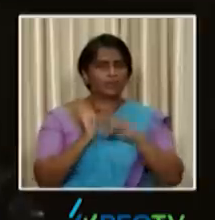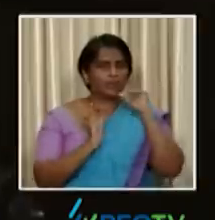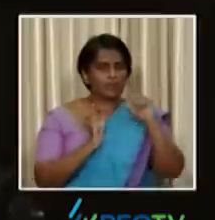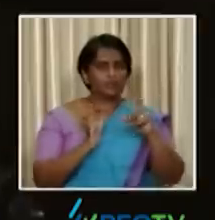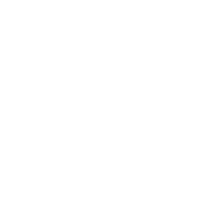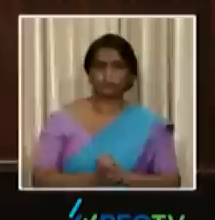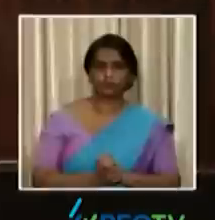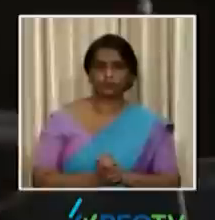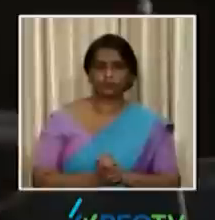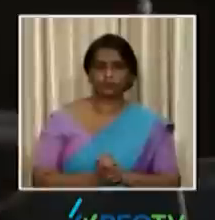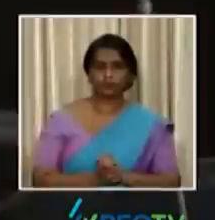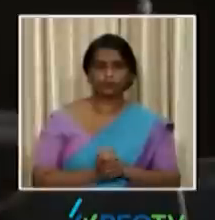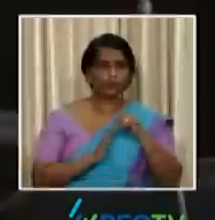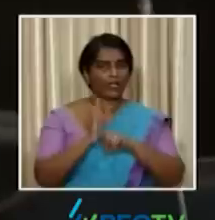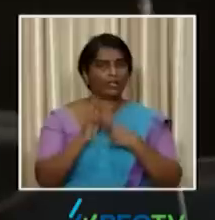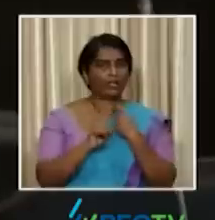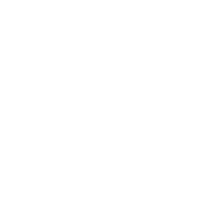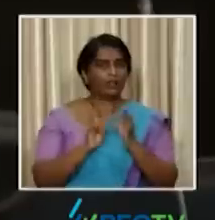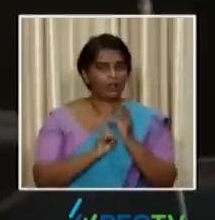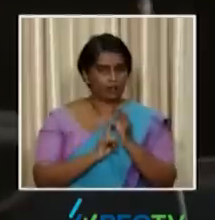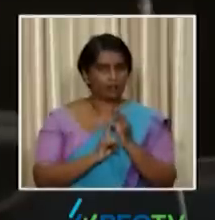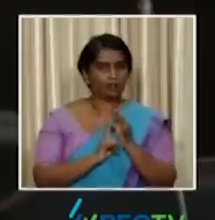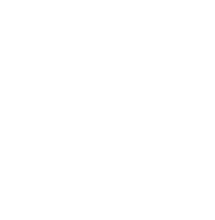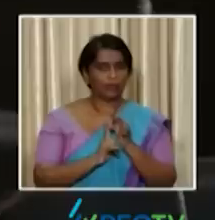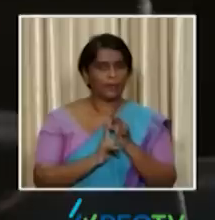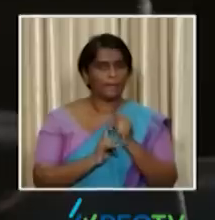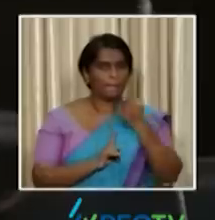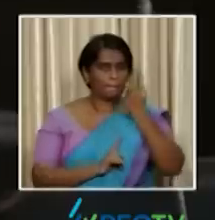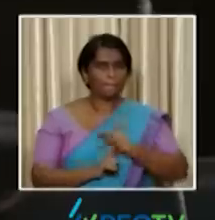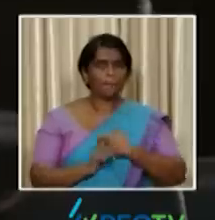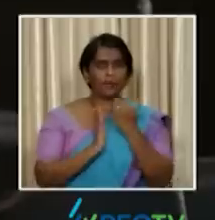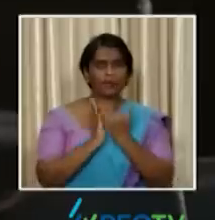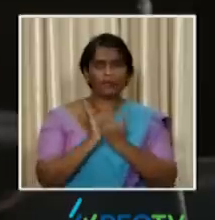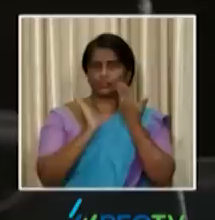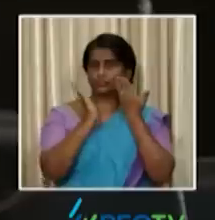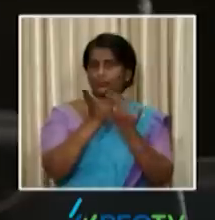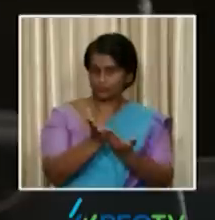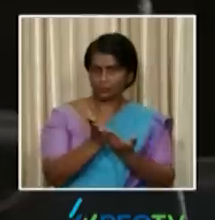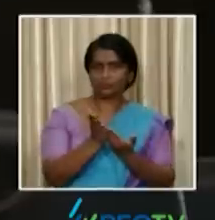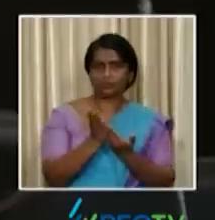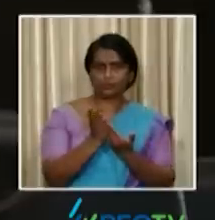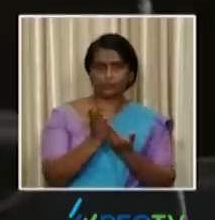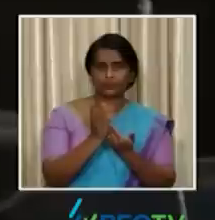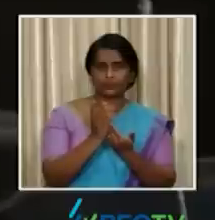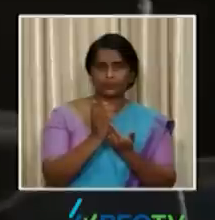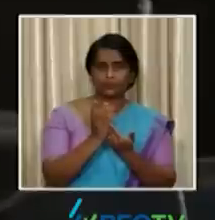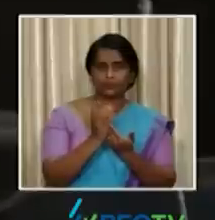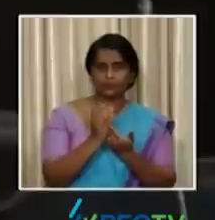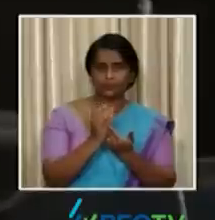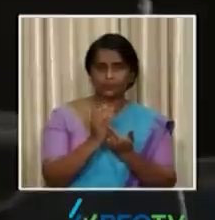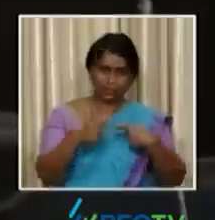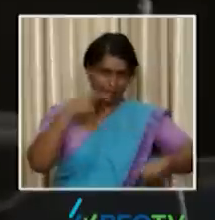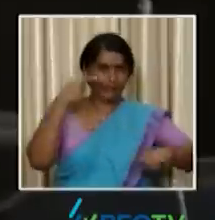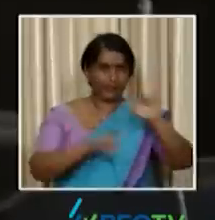කැඩුම්පත ඉදිරිපත් කරමි. ජයන්ත කැටකොට ගරු මන්ත්‍රීතුමා දැන් පුද්ගලික මන්ත්‍රී යෝජනාවක් ඉදිරිපත් කරනවා. මන්ත්‍රීතුමා විවාදයට ලක් වෙනව නේද? නෑ නෑ ඒක